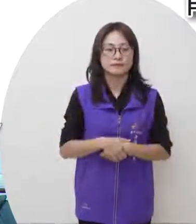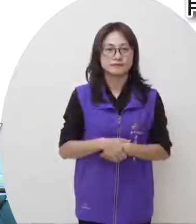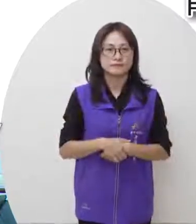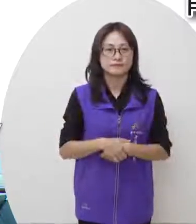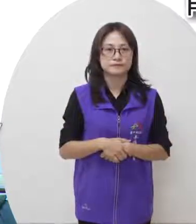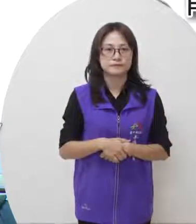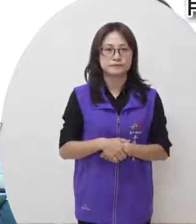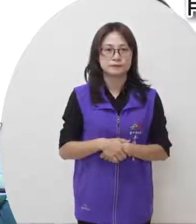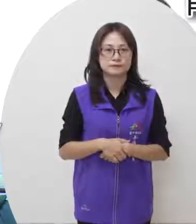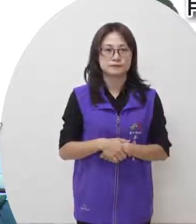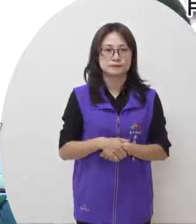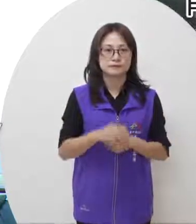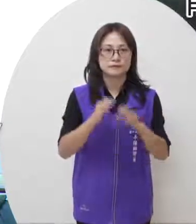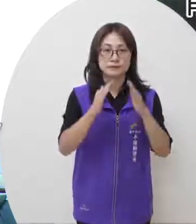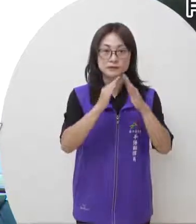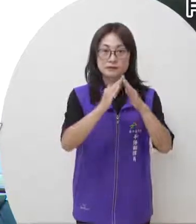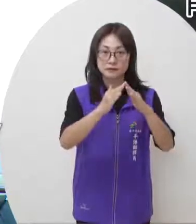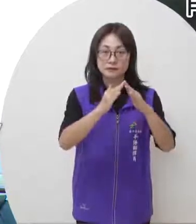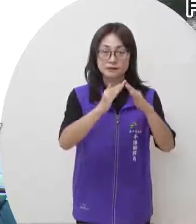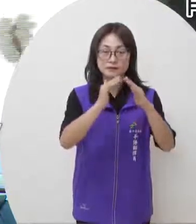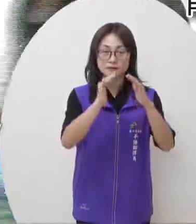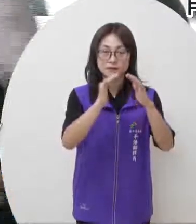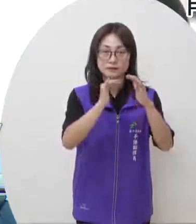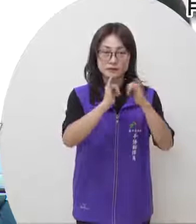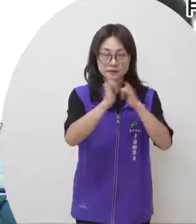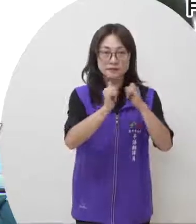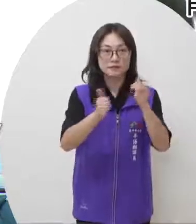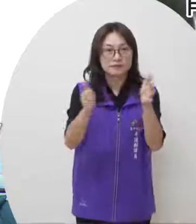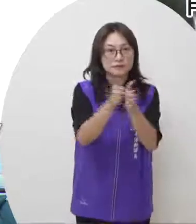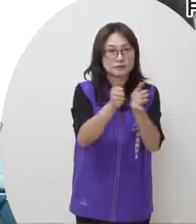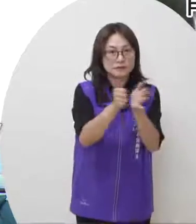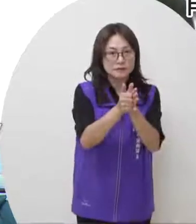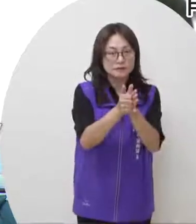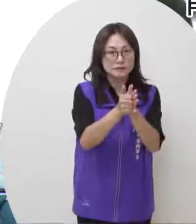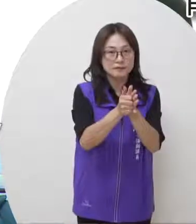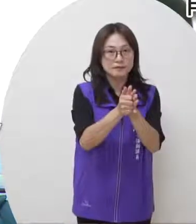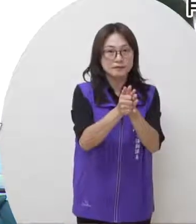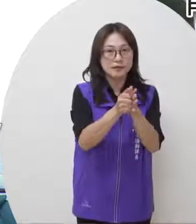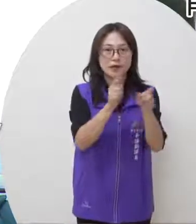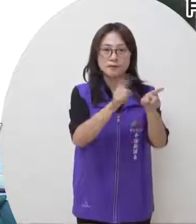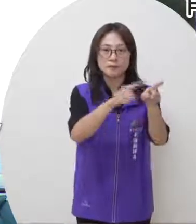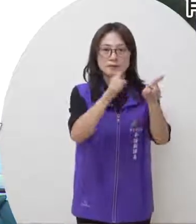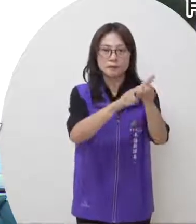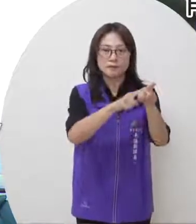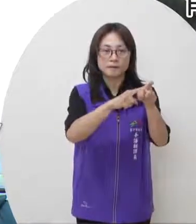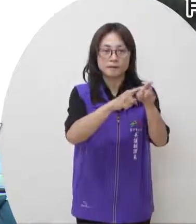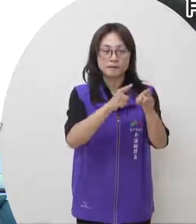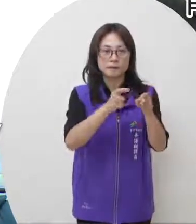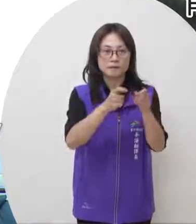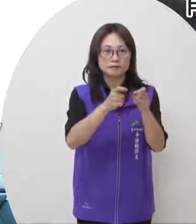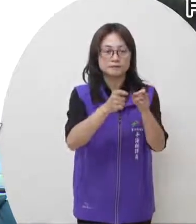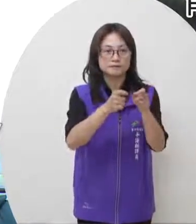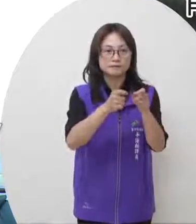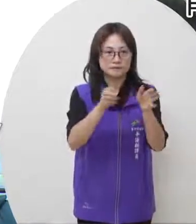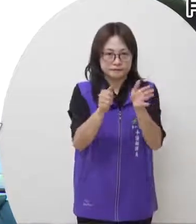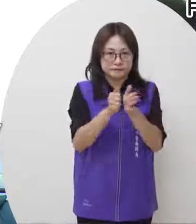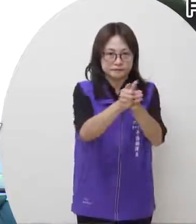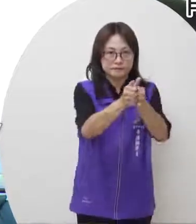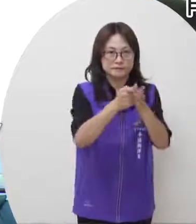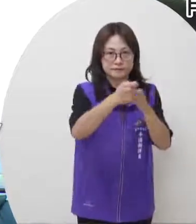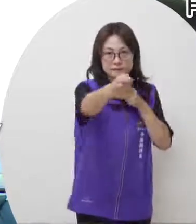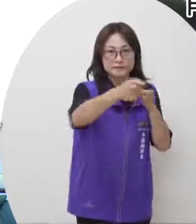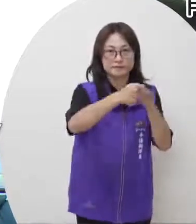这个相关的里程计费，那他会有全票半价的计价，那就看他的身份别。那第二个，当然我们鼓